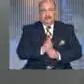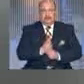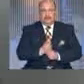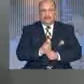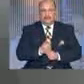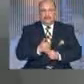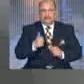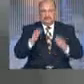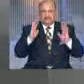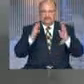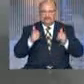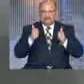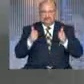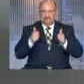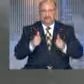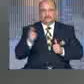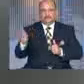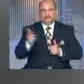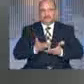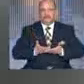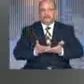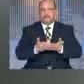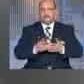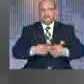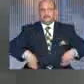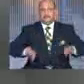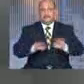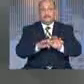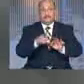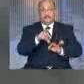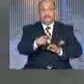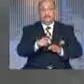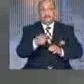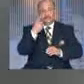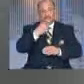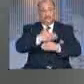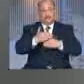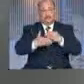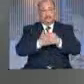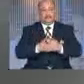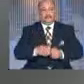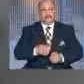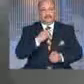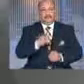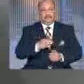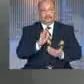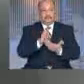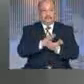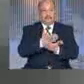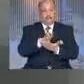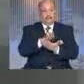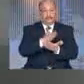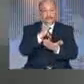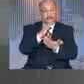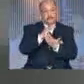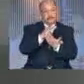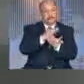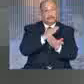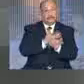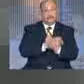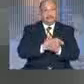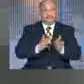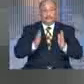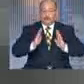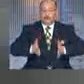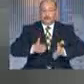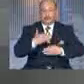تطوين باعتبار مدعم المشروع يكون أقرب للتطوين، والعامل المهم كذلك اللي هو وجود البنية الأساسية معناها المتكاملة هنا. تجديد القرار